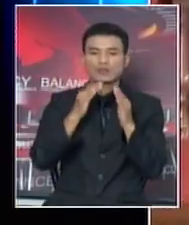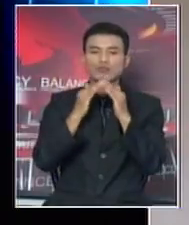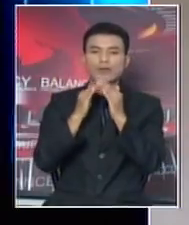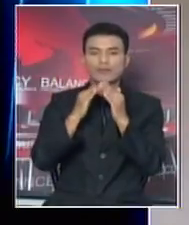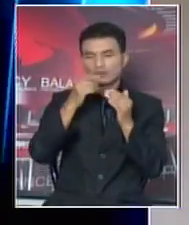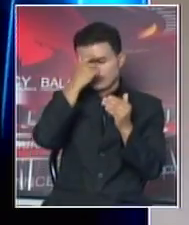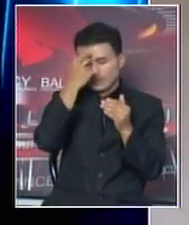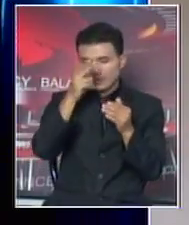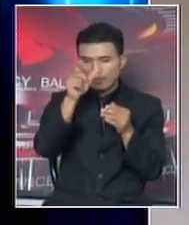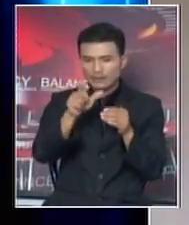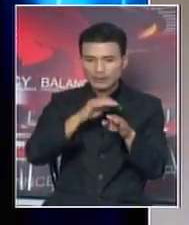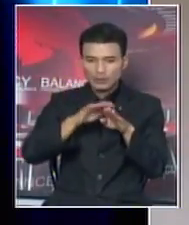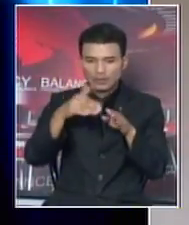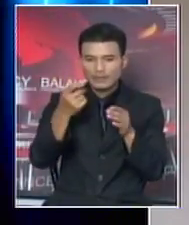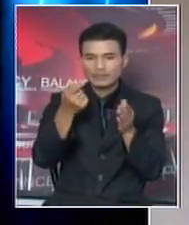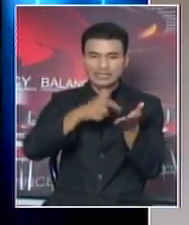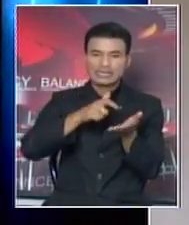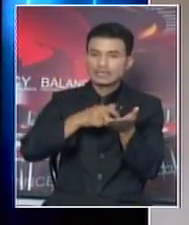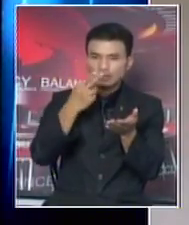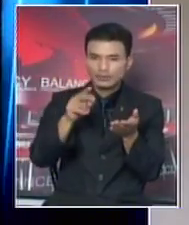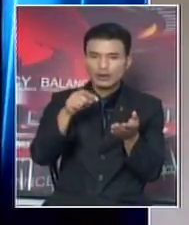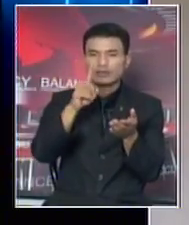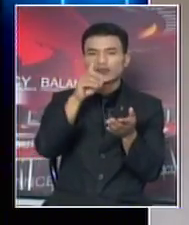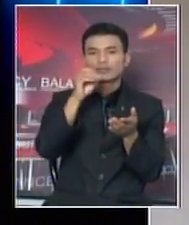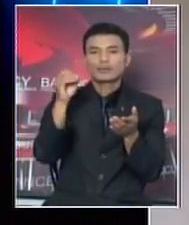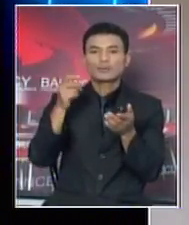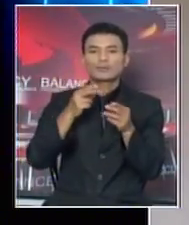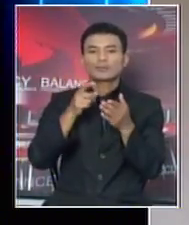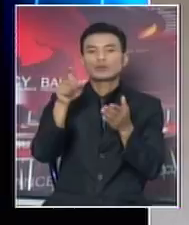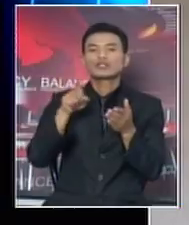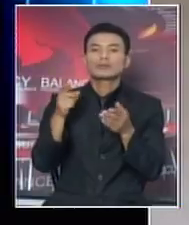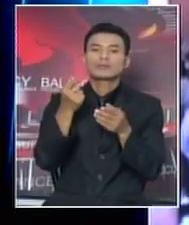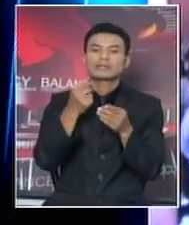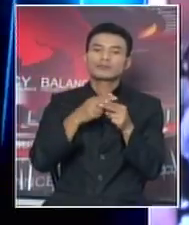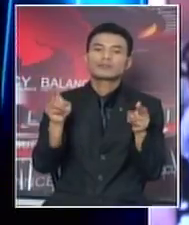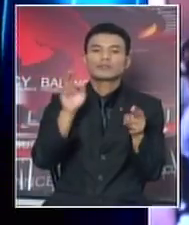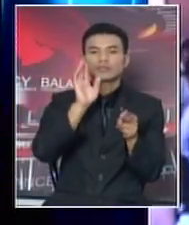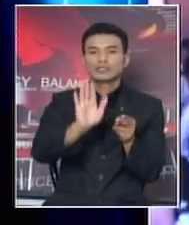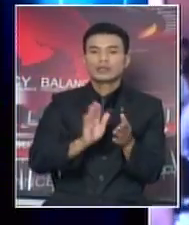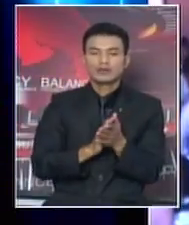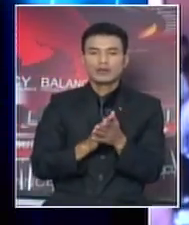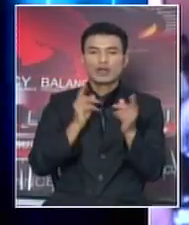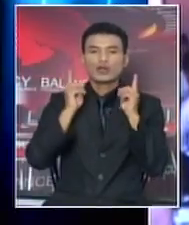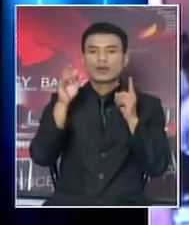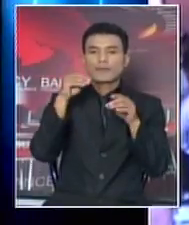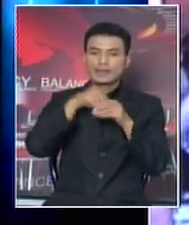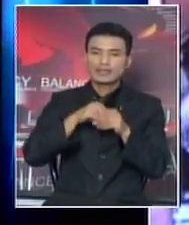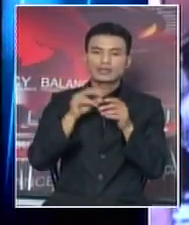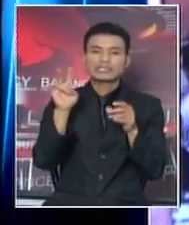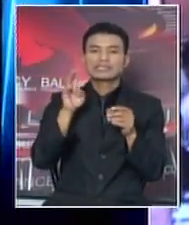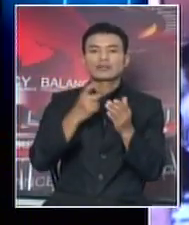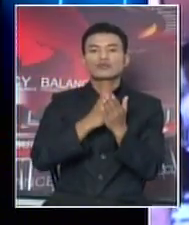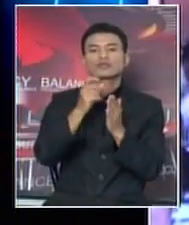शुल्क लिँदै आएकोमा अहिले जनप्रतिनिधिहरूले 100% शुल्क छुट दिएका छन्। त्यस्तै नगरभित्रका शिक्षालाई गुणस्तरीय